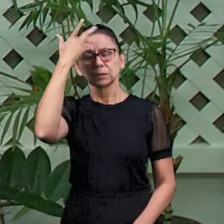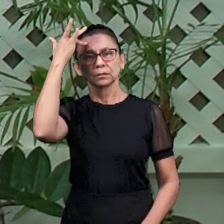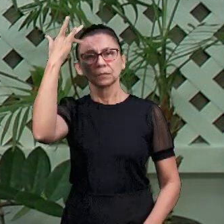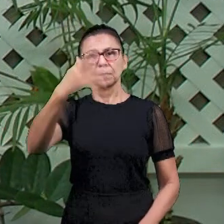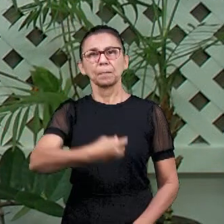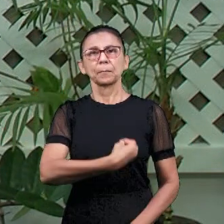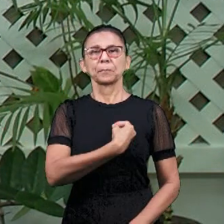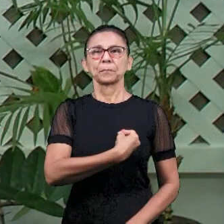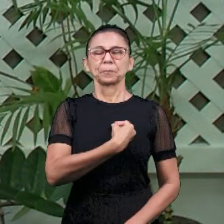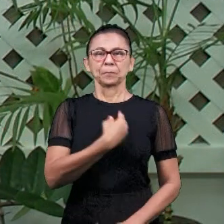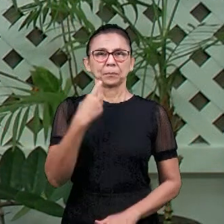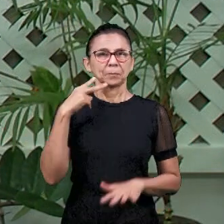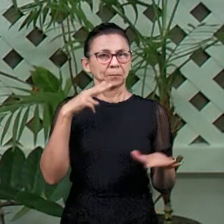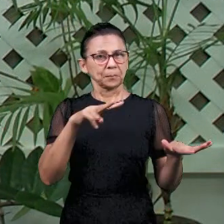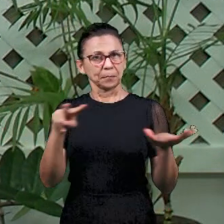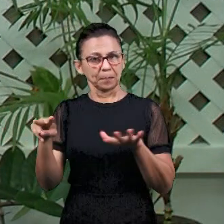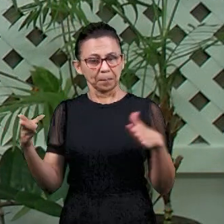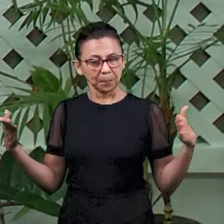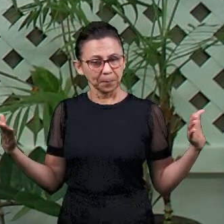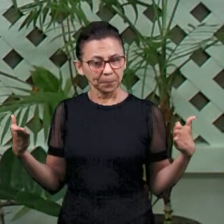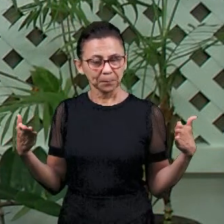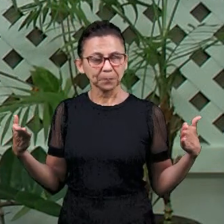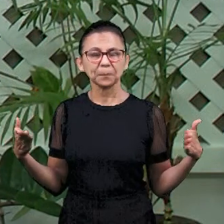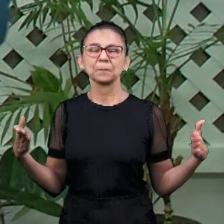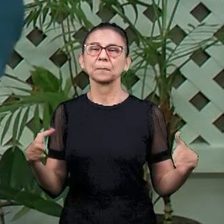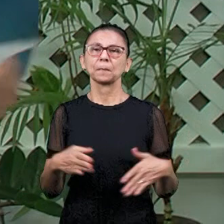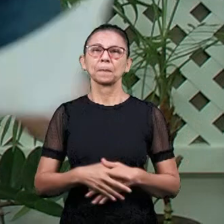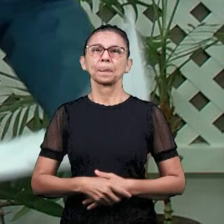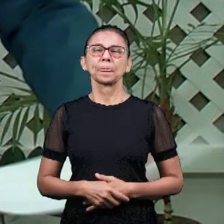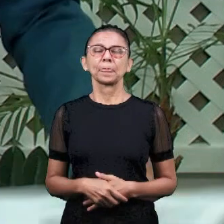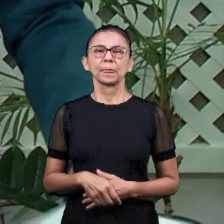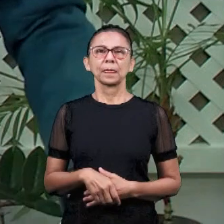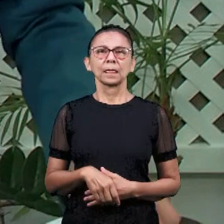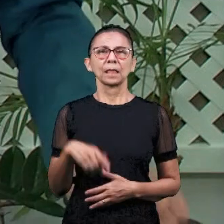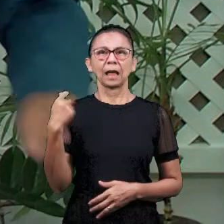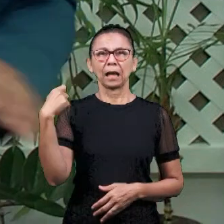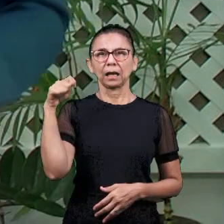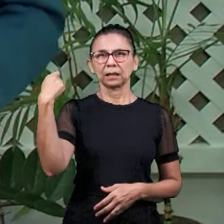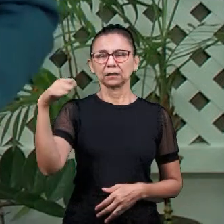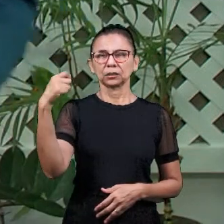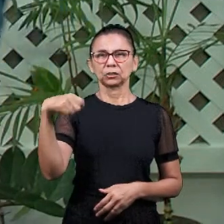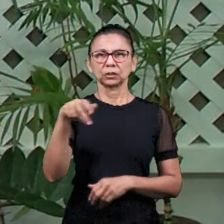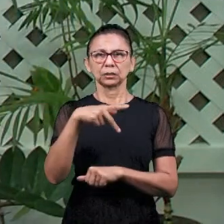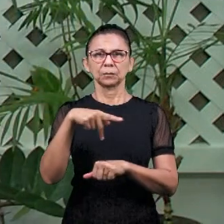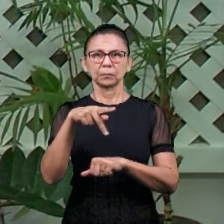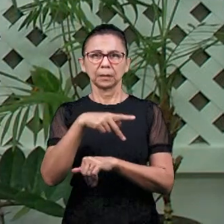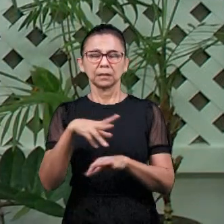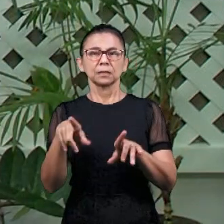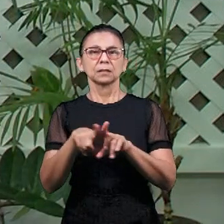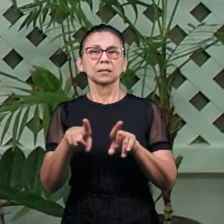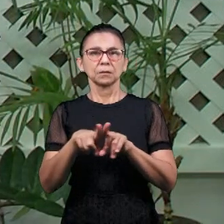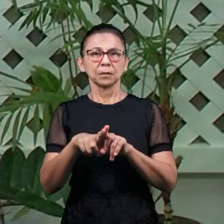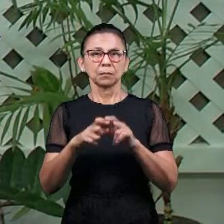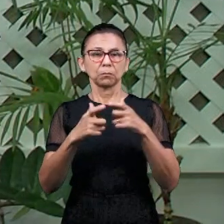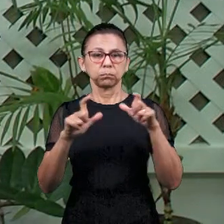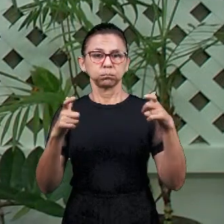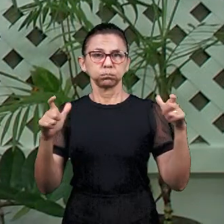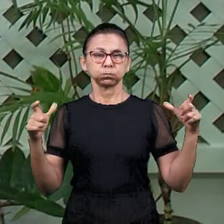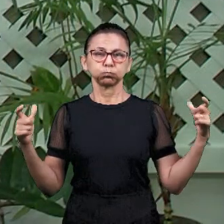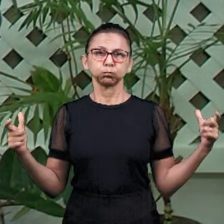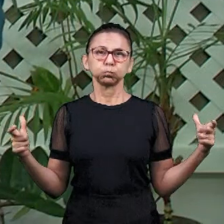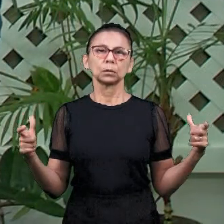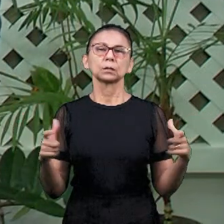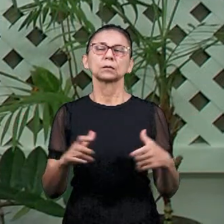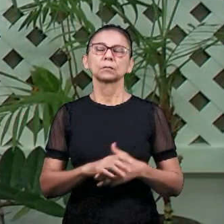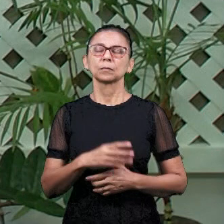Et nous avons Argentine, un grand groupe en Argentine, le travail des dames à l'étranger, c'est très grand sa participation. Le